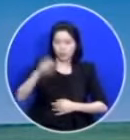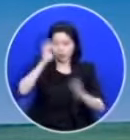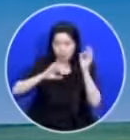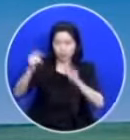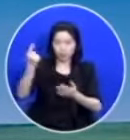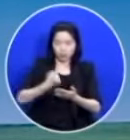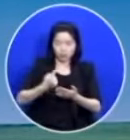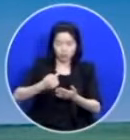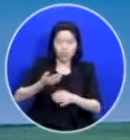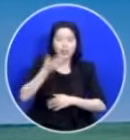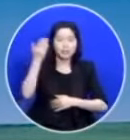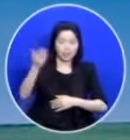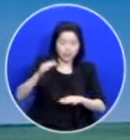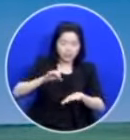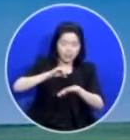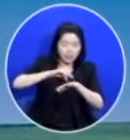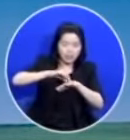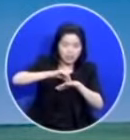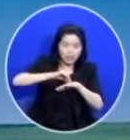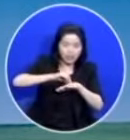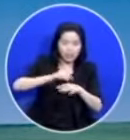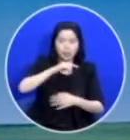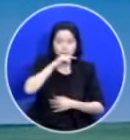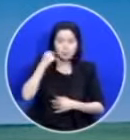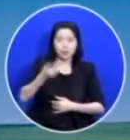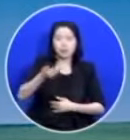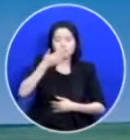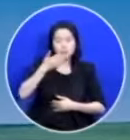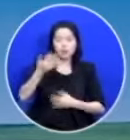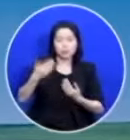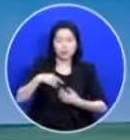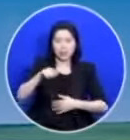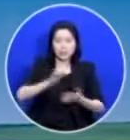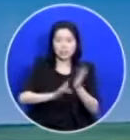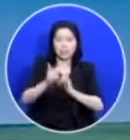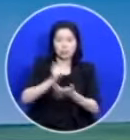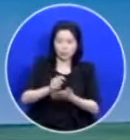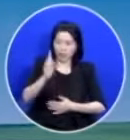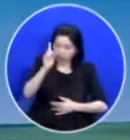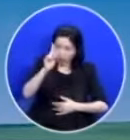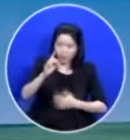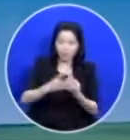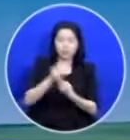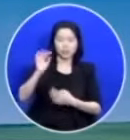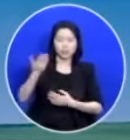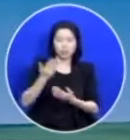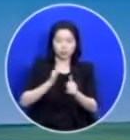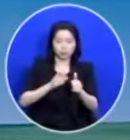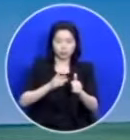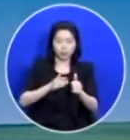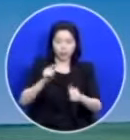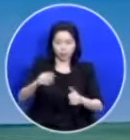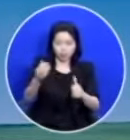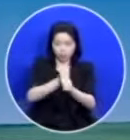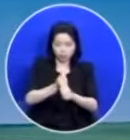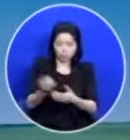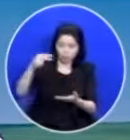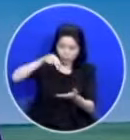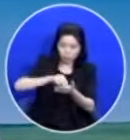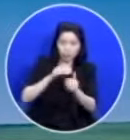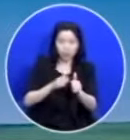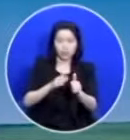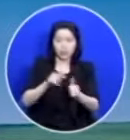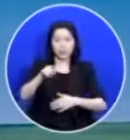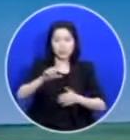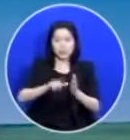회복시키셨습니다 그 예수님과 하나 되십시오 그 예수님을 붙들고 일어나시길 바랍니다